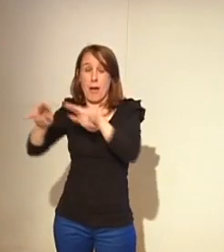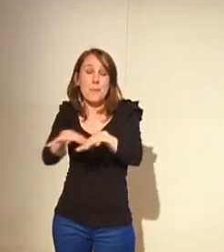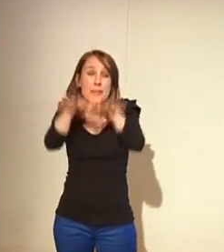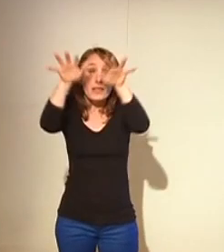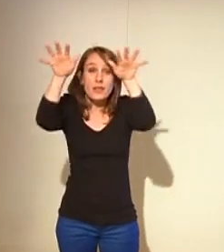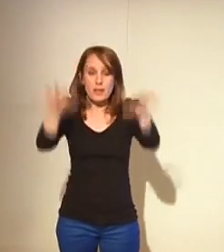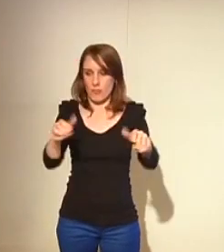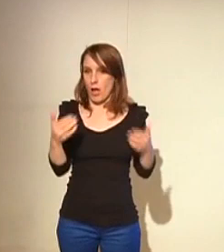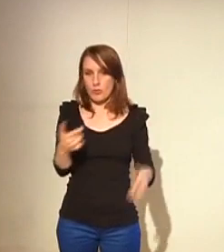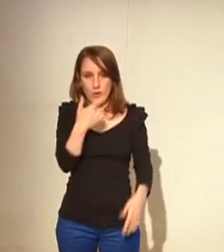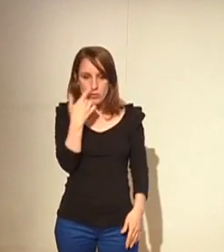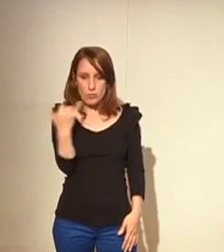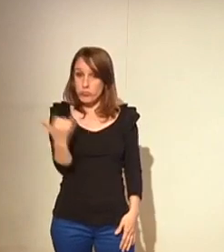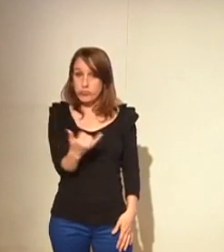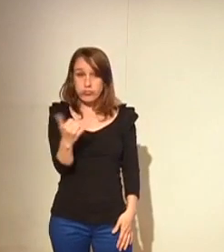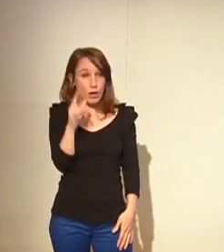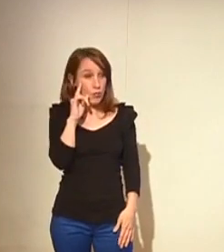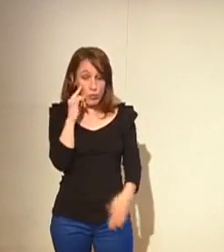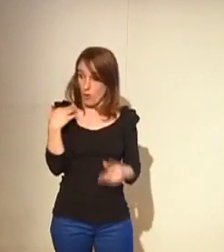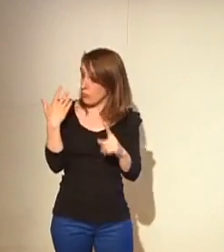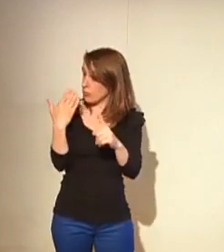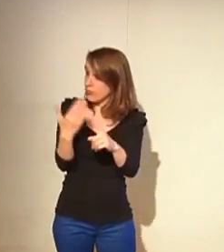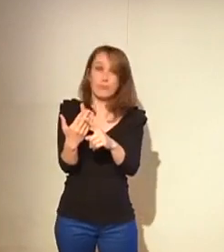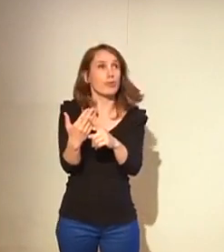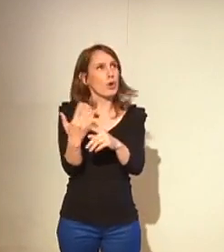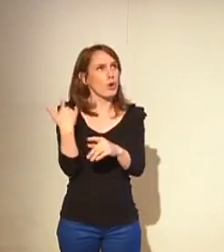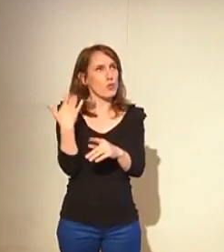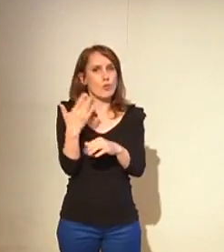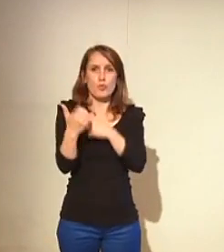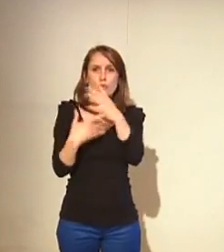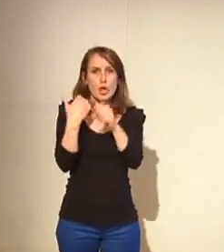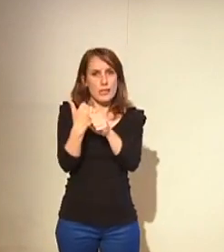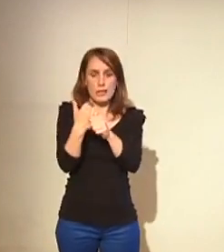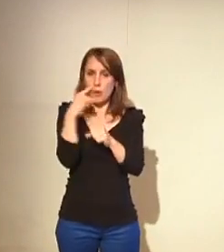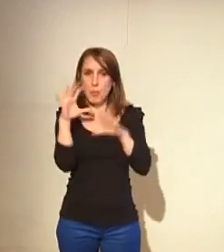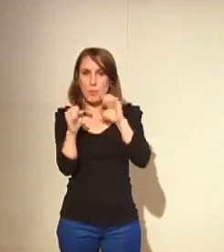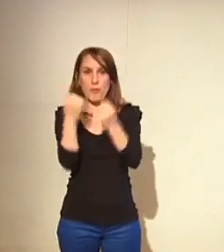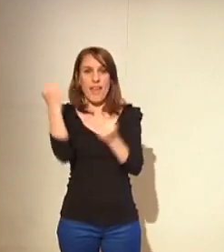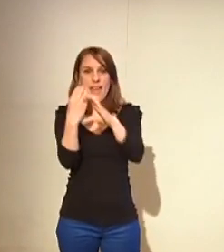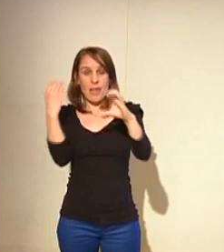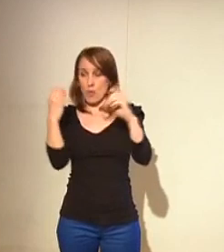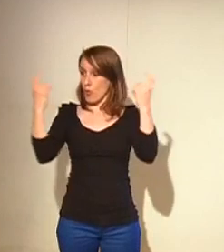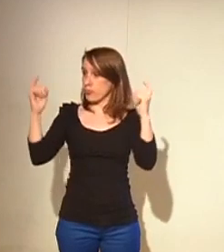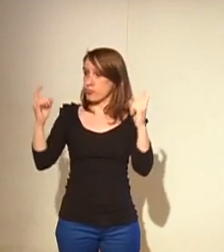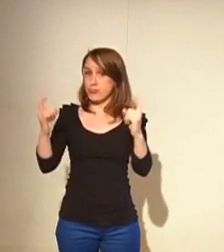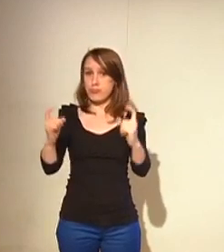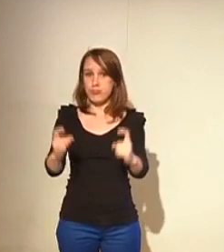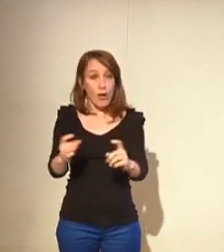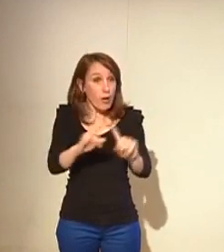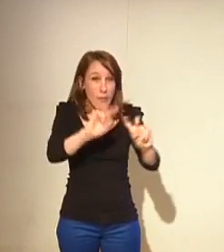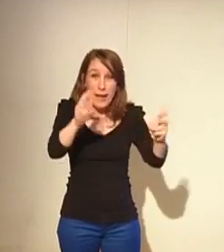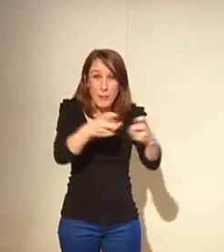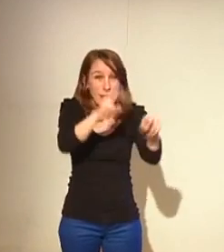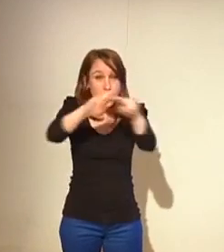tenu de la réduction continue des trafics qui est observé depuis plusieurs années et des coûts pharaoniques et du fait que